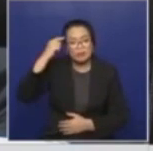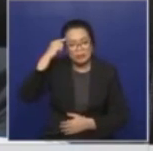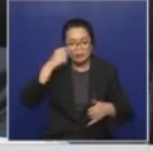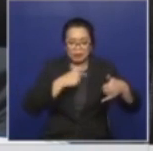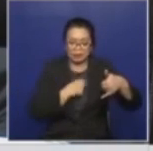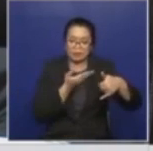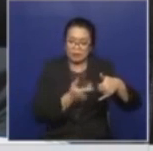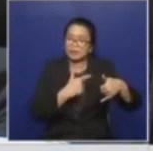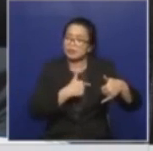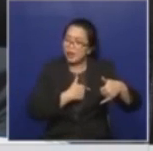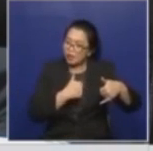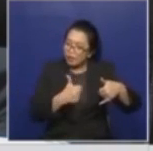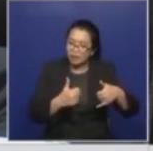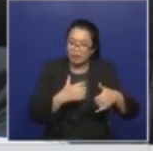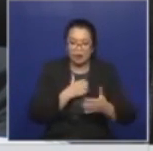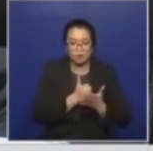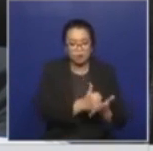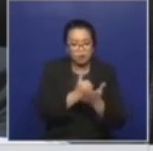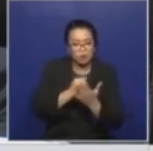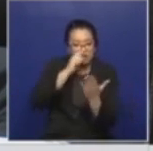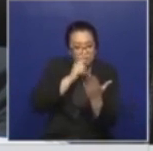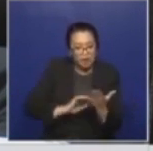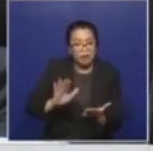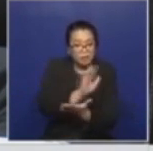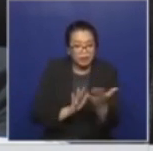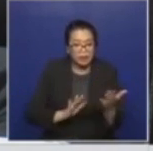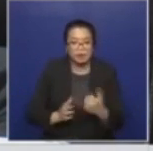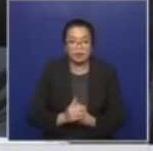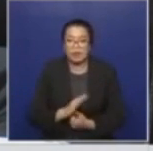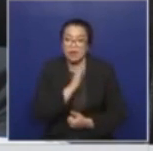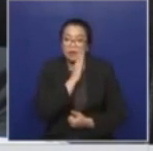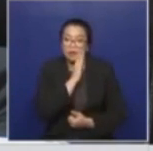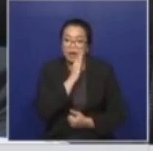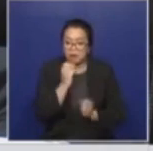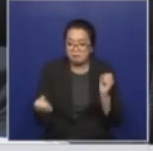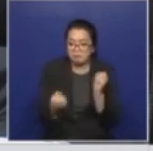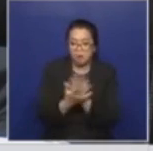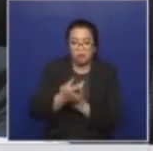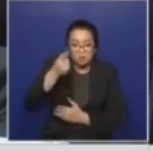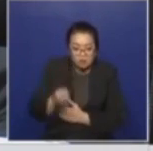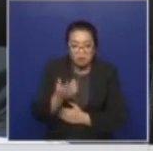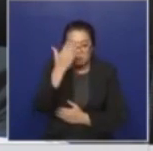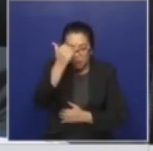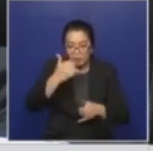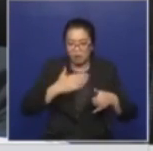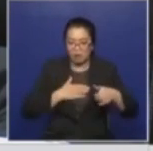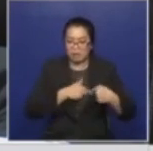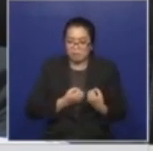ดีต่อประเทศชาติบ้านเมืองถ้าท่านเห็นว่าวิกฤตมันเกิดขึ้นจริงเพราะตัวท่านเสียส